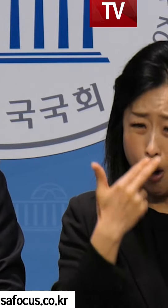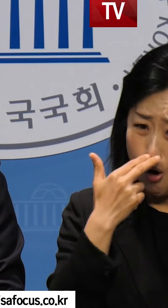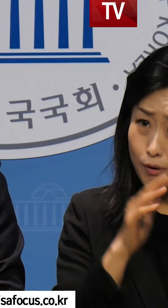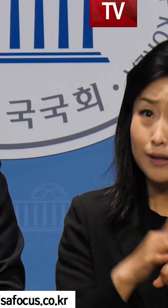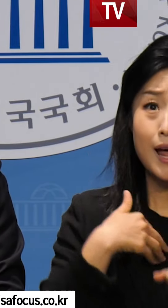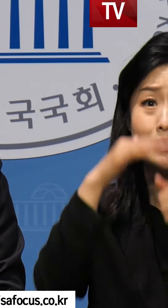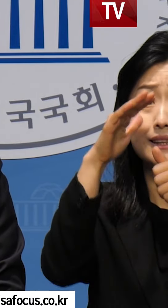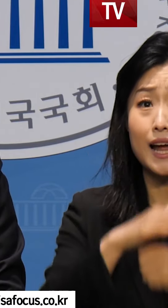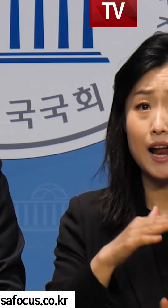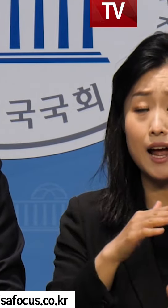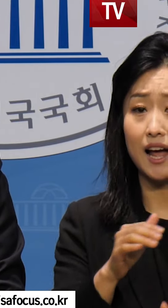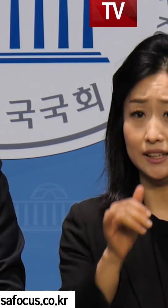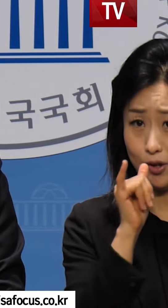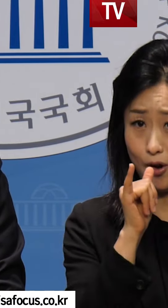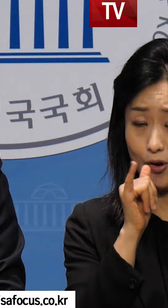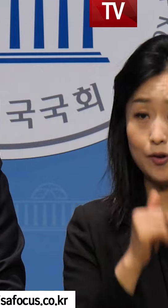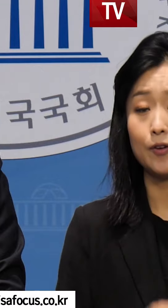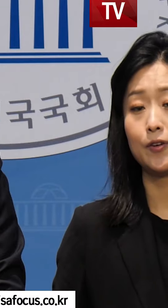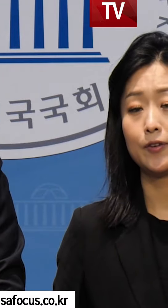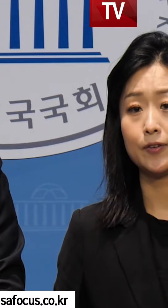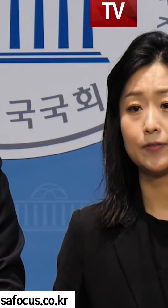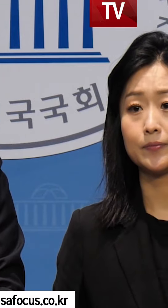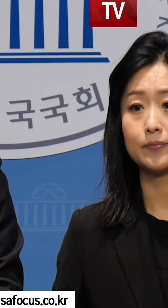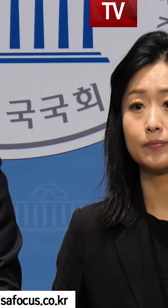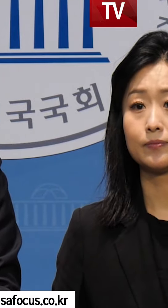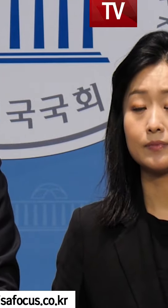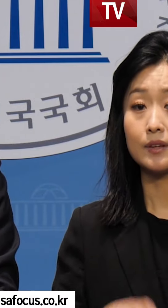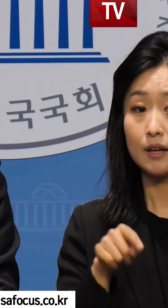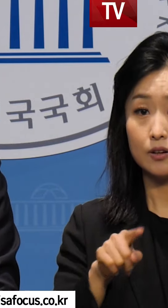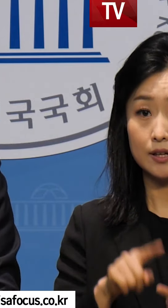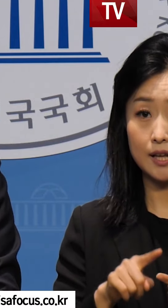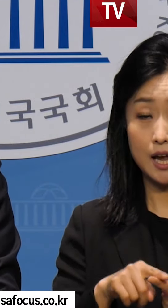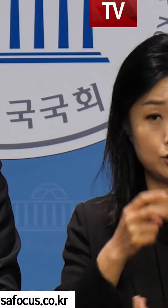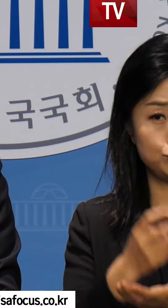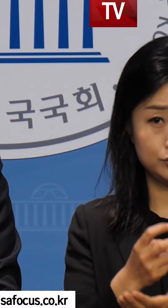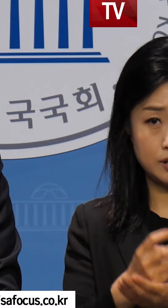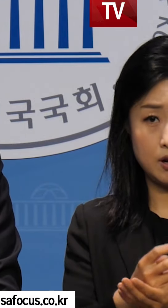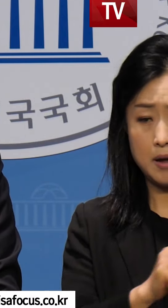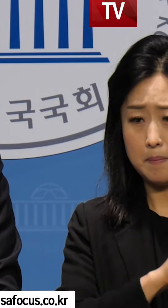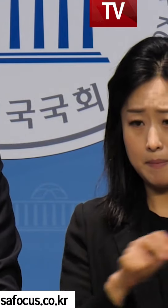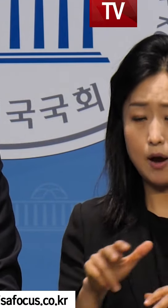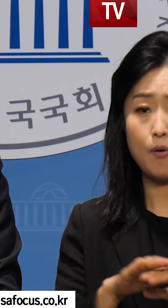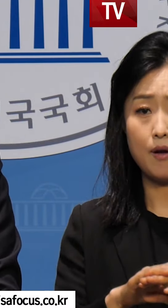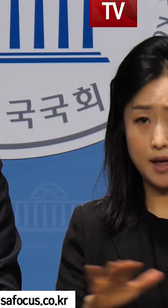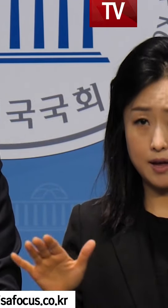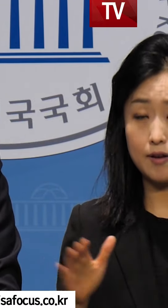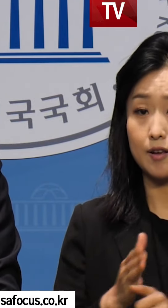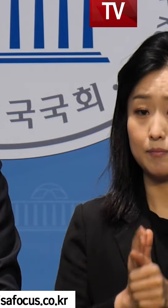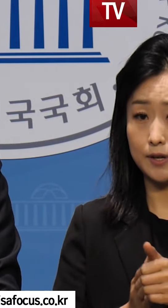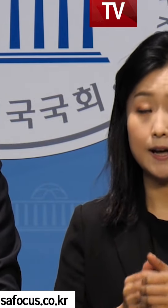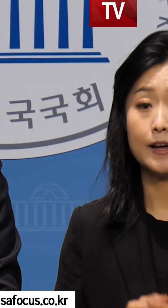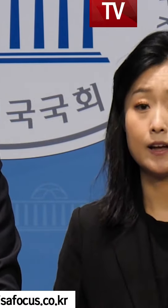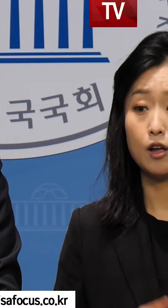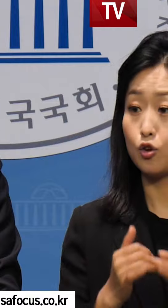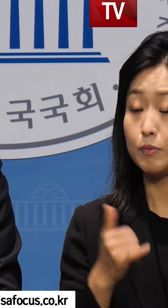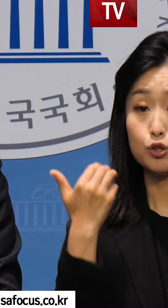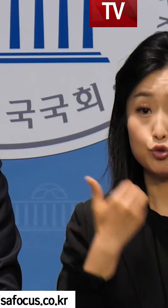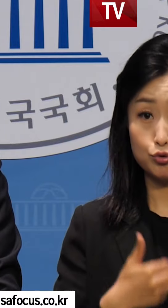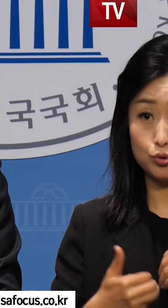억울하게 탈락한 사례가 확인되었습니다. 이러한 불합리한 규정은 즉시 개정되어야 하며 국민